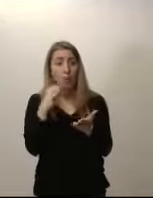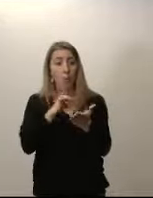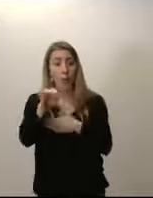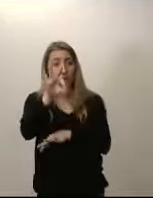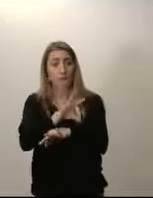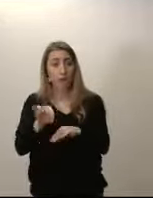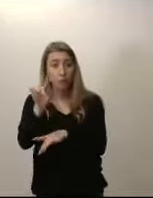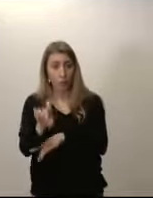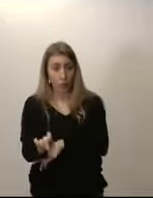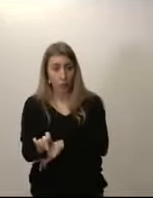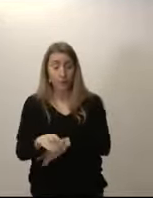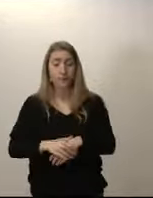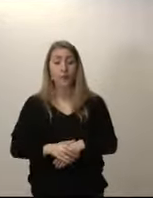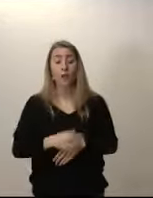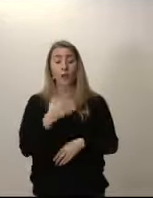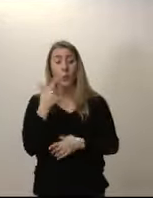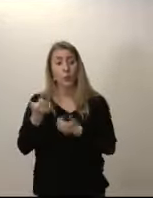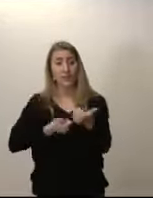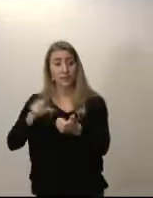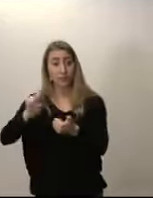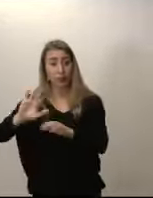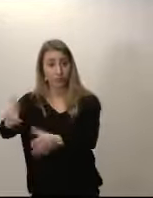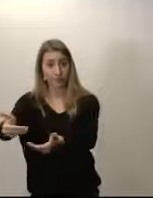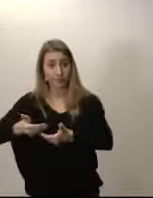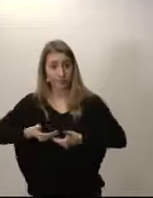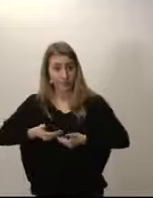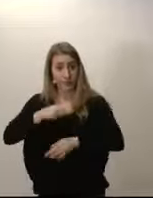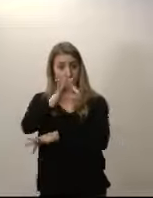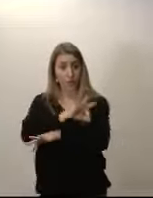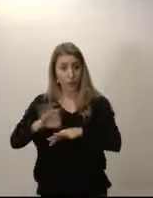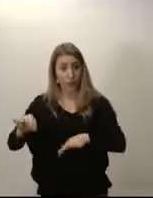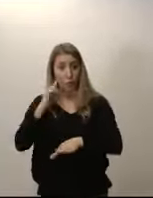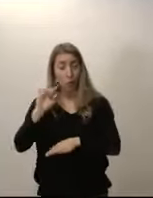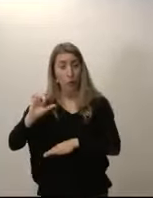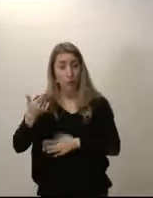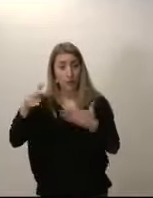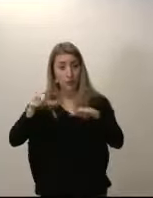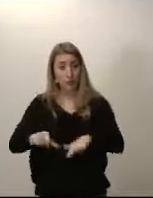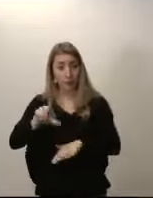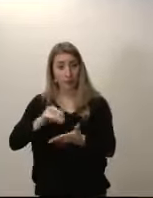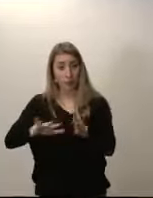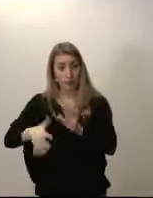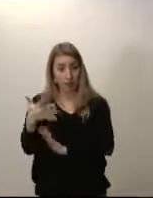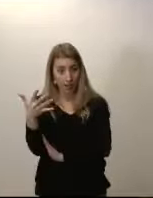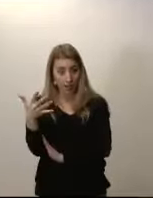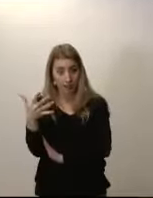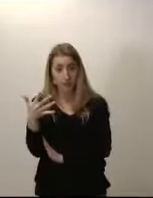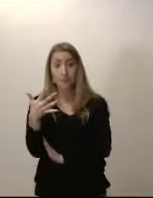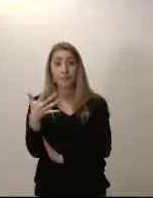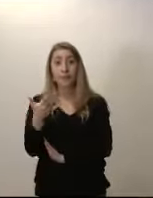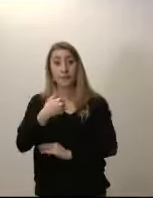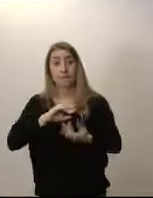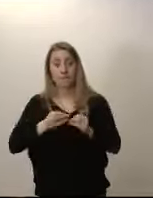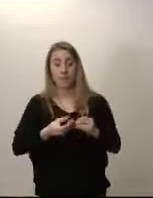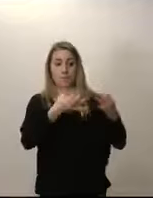reçu de la part du service de l'eau des factures pour le deuxième semestre 2015 après que les comptes aient été